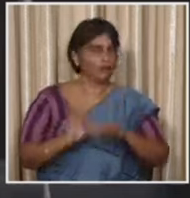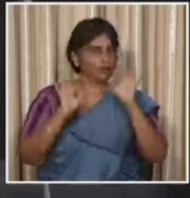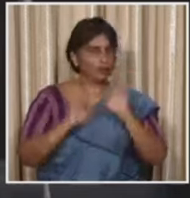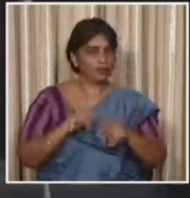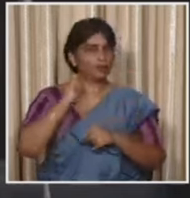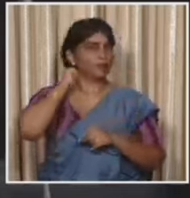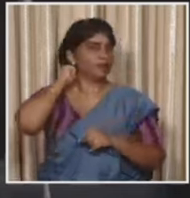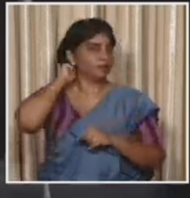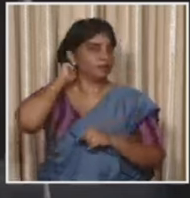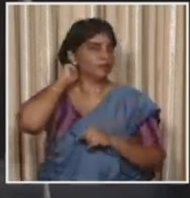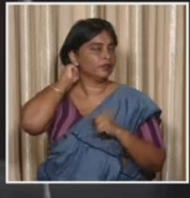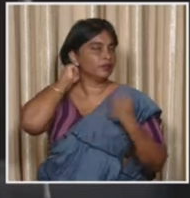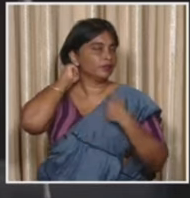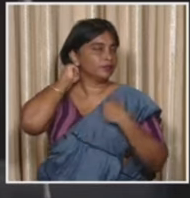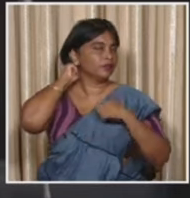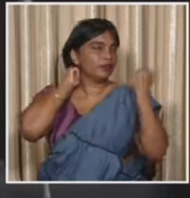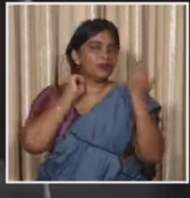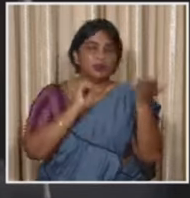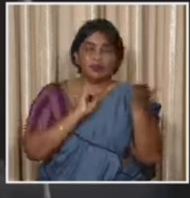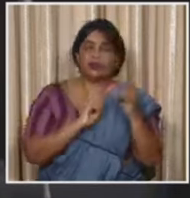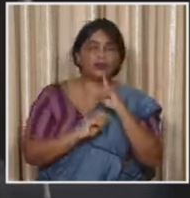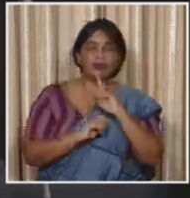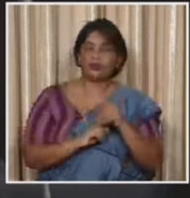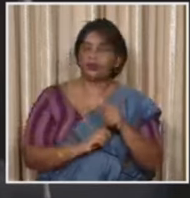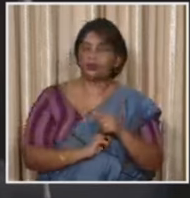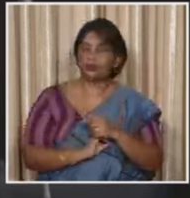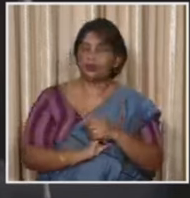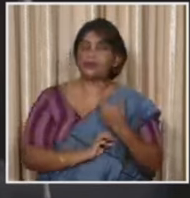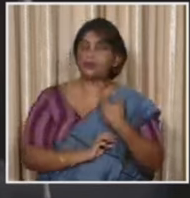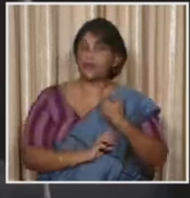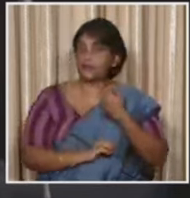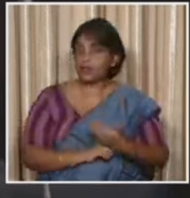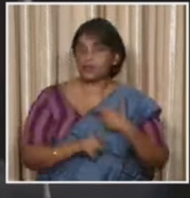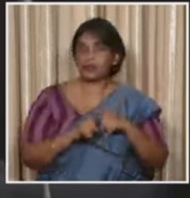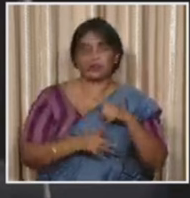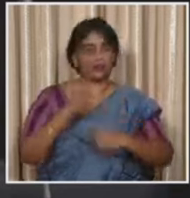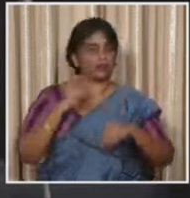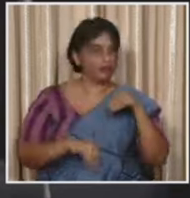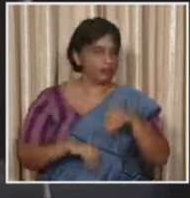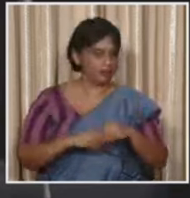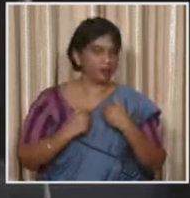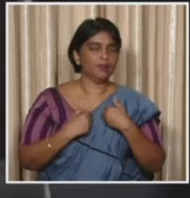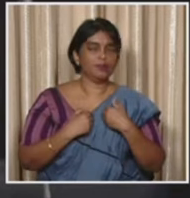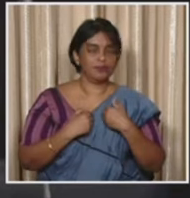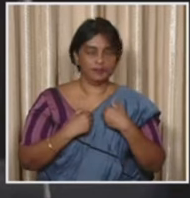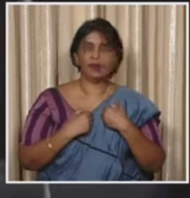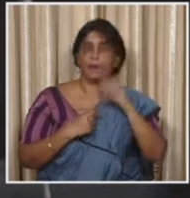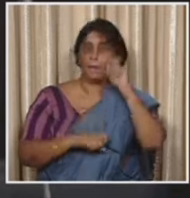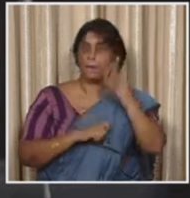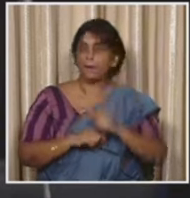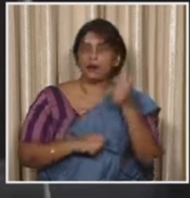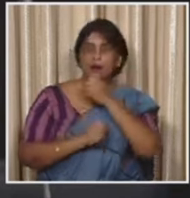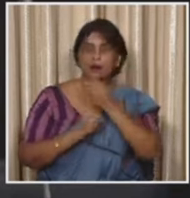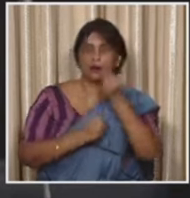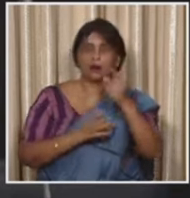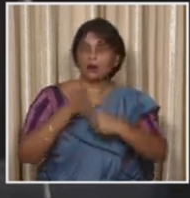විදියට. මොකද අපි කතාවක් ඉල්ලන්නේ ඇවිල්ලා හරියට අපි වැදගත් විදියට දේශපාලනය කරනවා. අපි මිනිසුන්ට අරක්කු දීලා